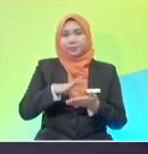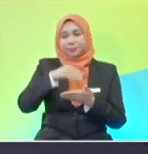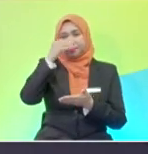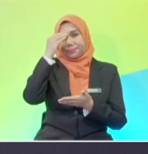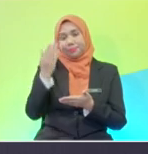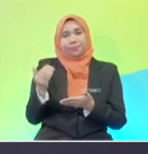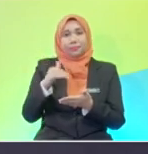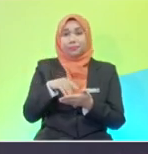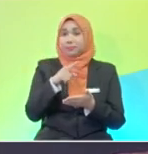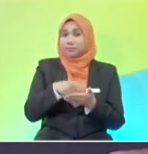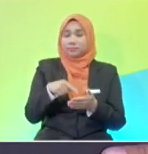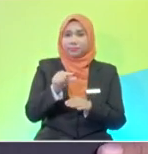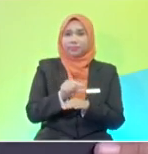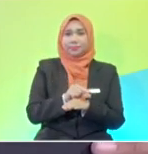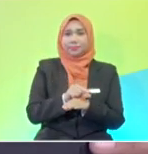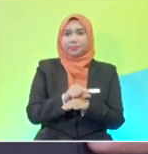ini